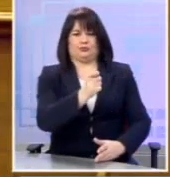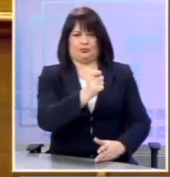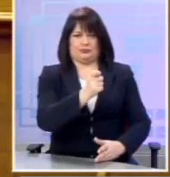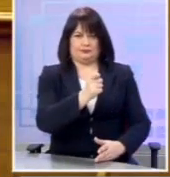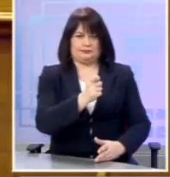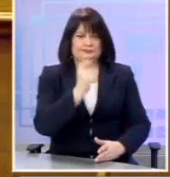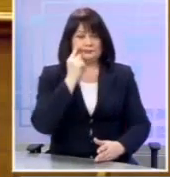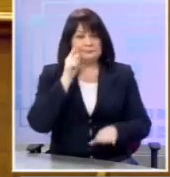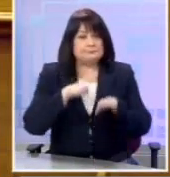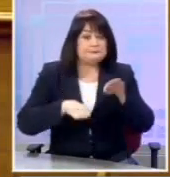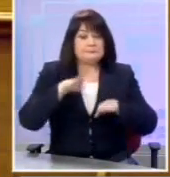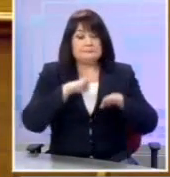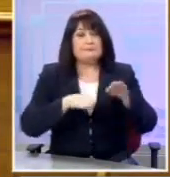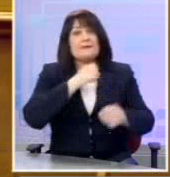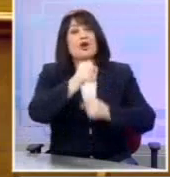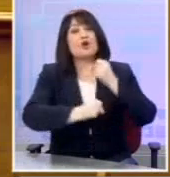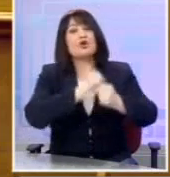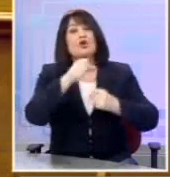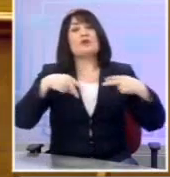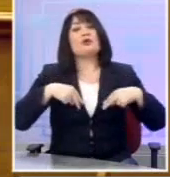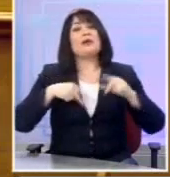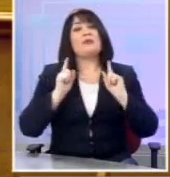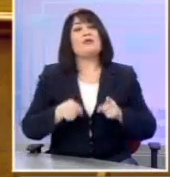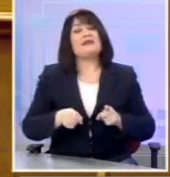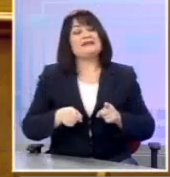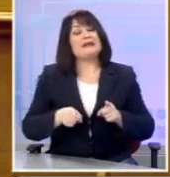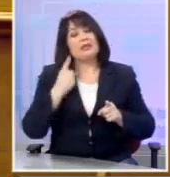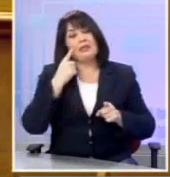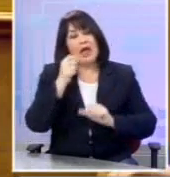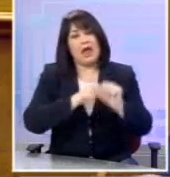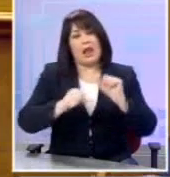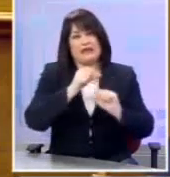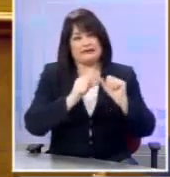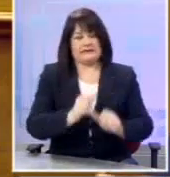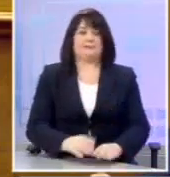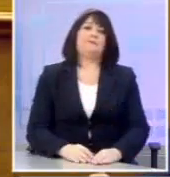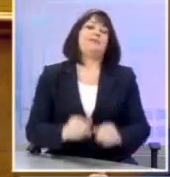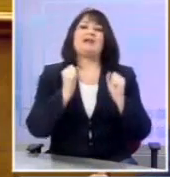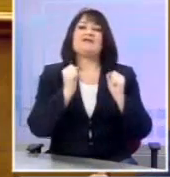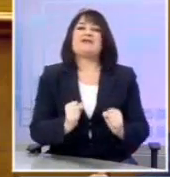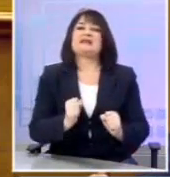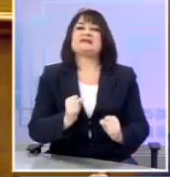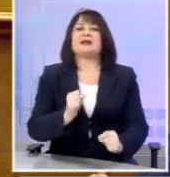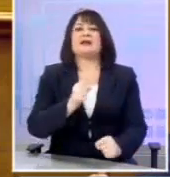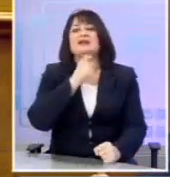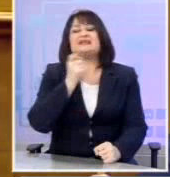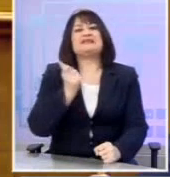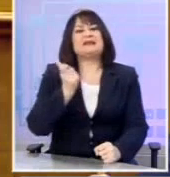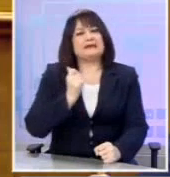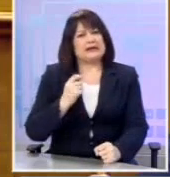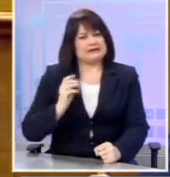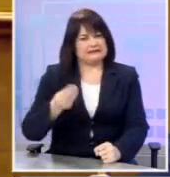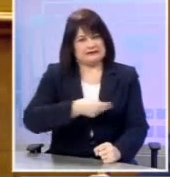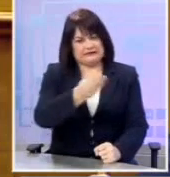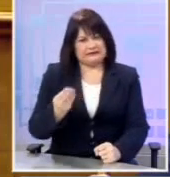θα αναπροσαρμόζεται κατ' έντονος με υπουργική απόφαση. Η κύρια σύνταξη που θα καταβάλλεται θα είναι